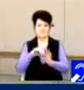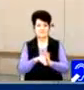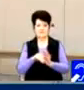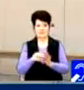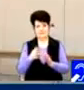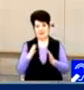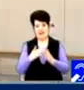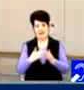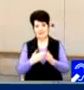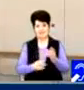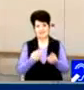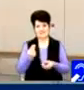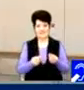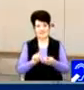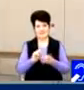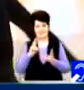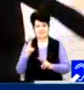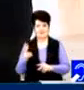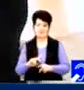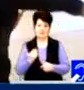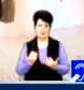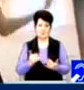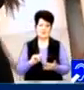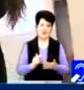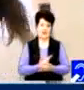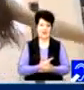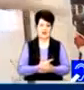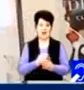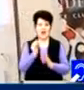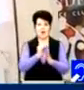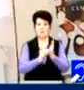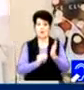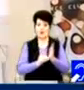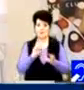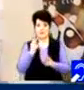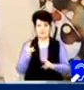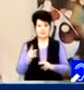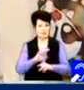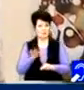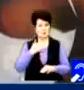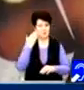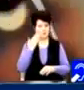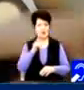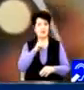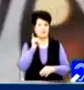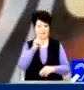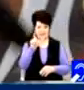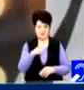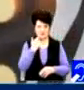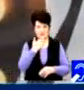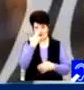casă și părinții mei au spus de ce nu iarăși să încercăm deși programul unui dansator nu este nici pe departe unul ușor tânărul afirmă că s a